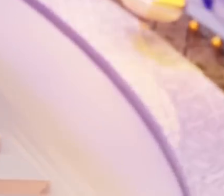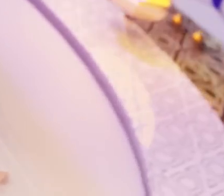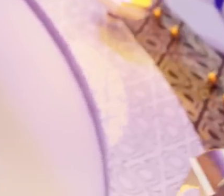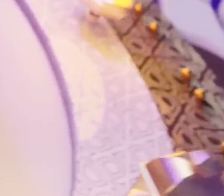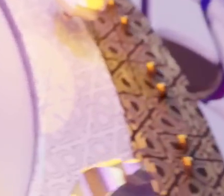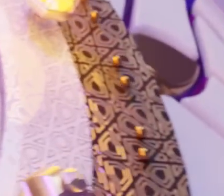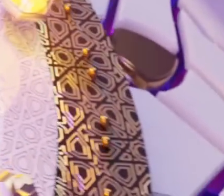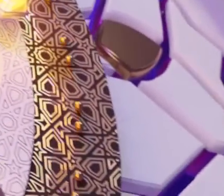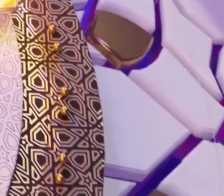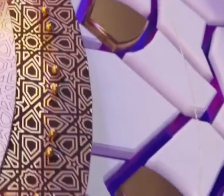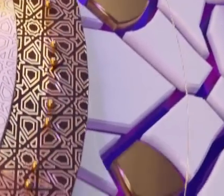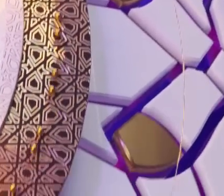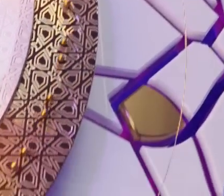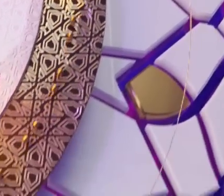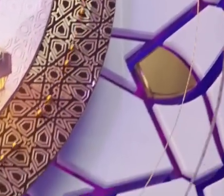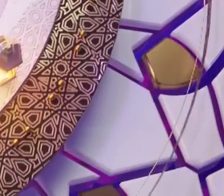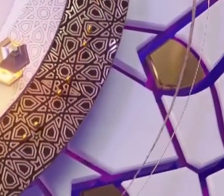رب